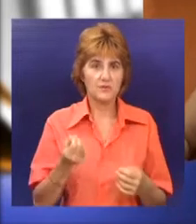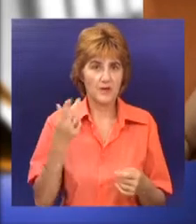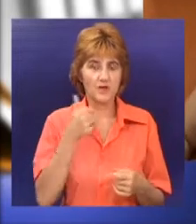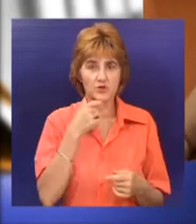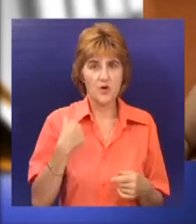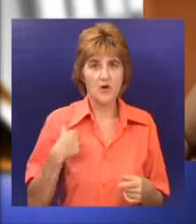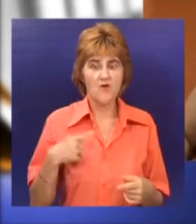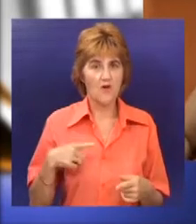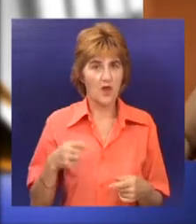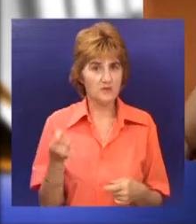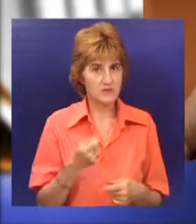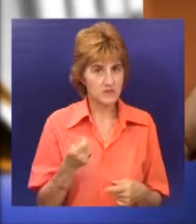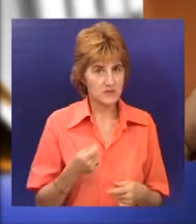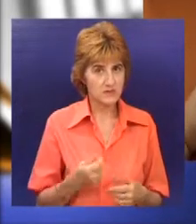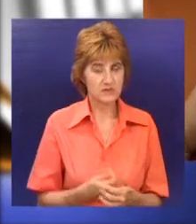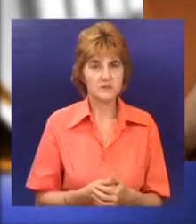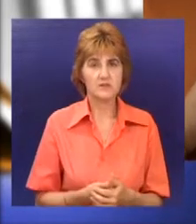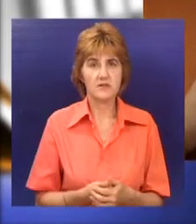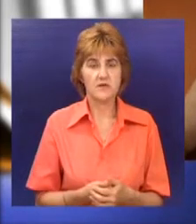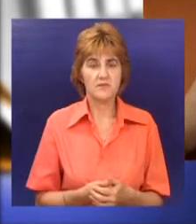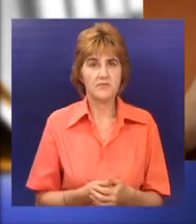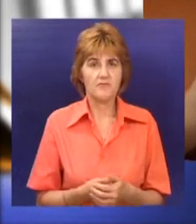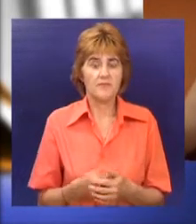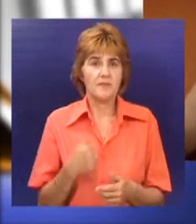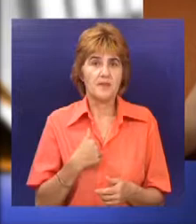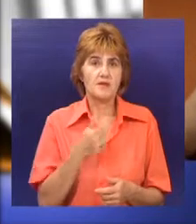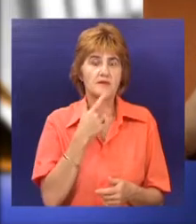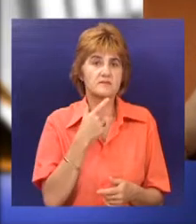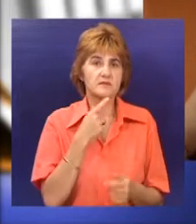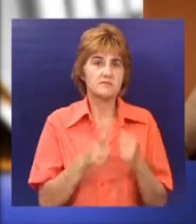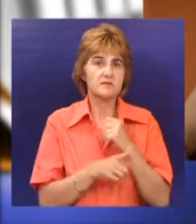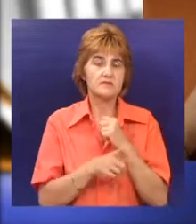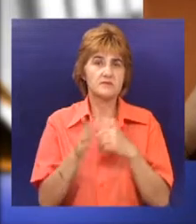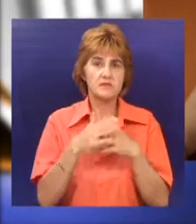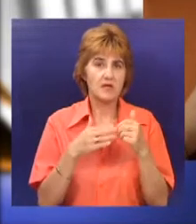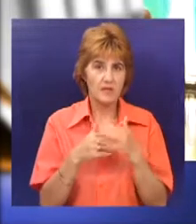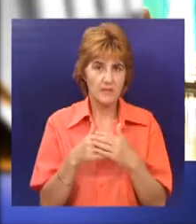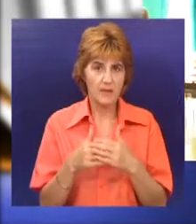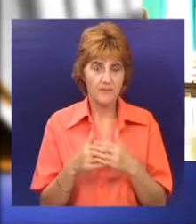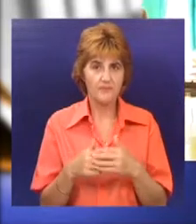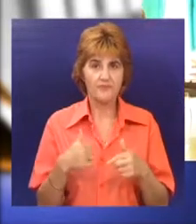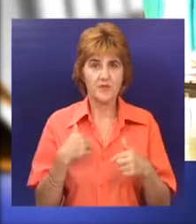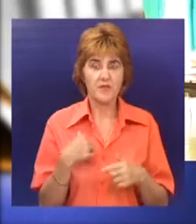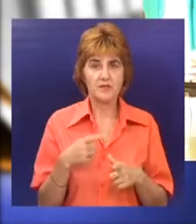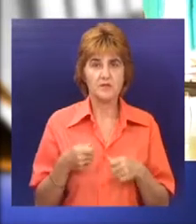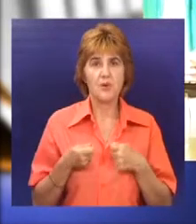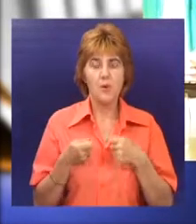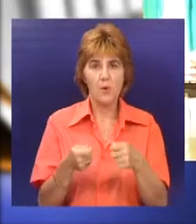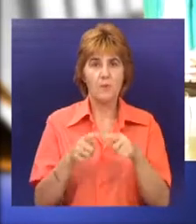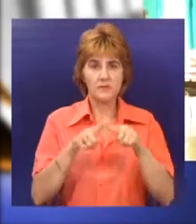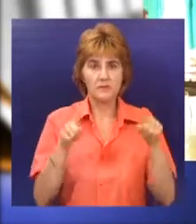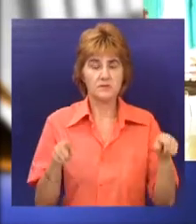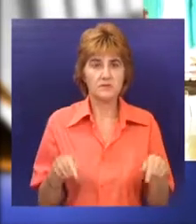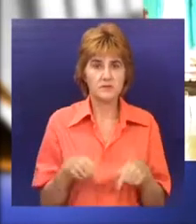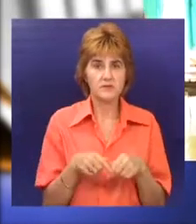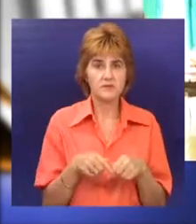arhitektura zato što volim crtanje i sviđa mi se taj smer zanimljivo. Keramičar sam upisao,